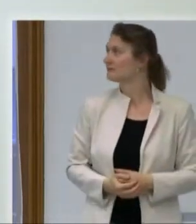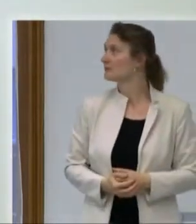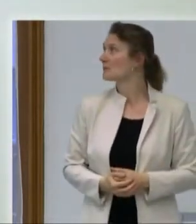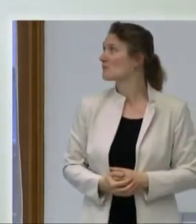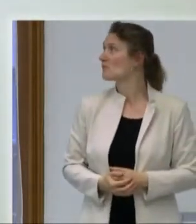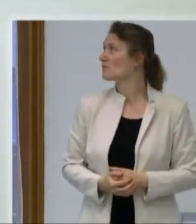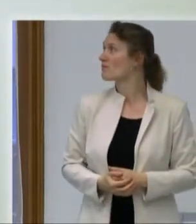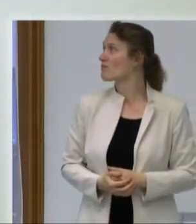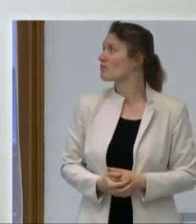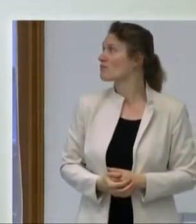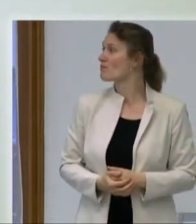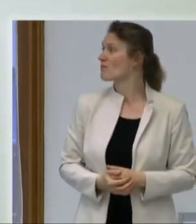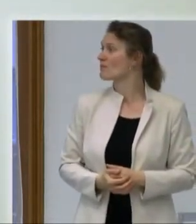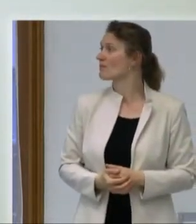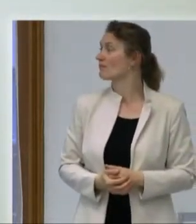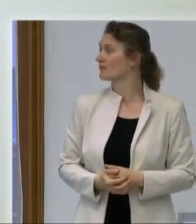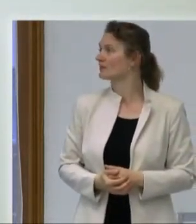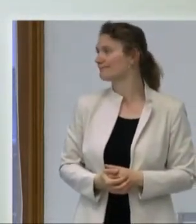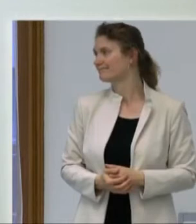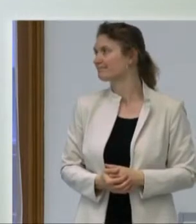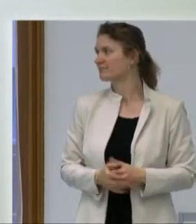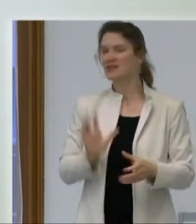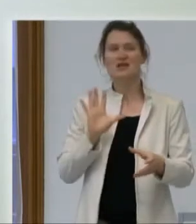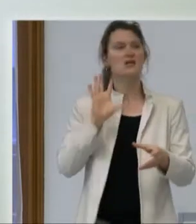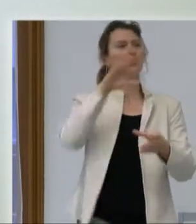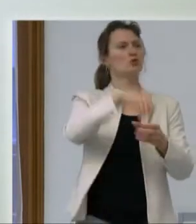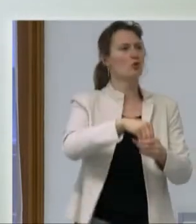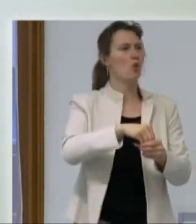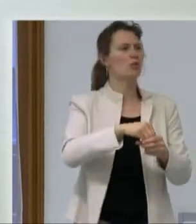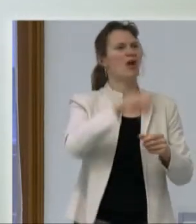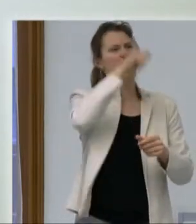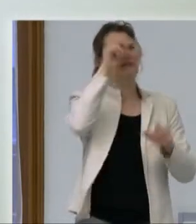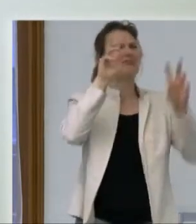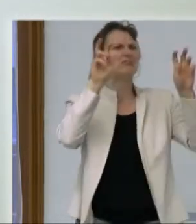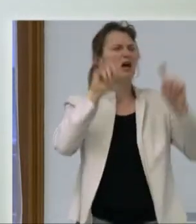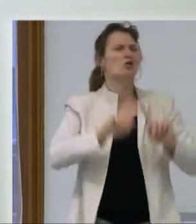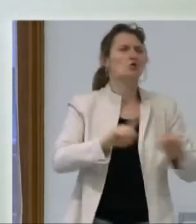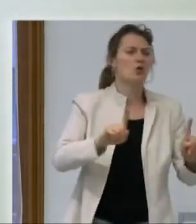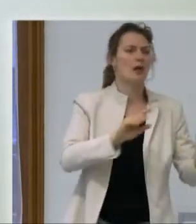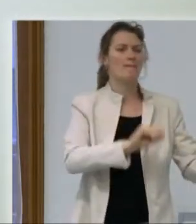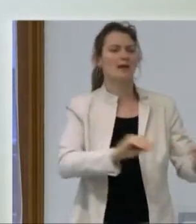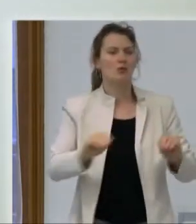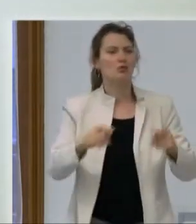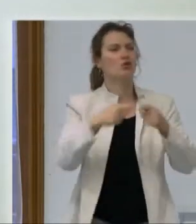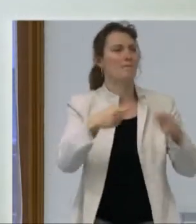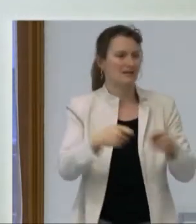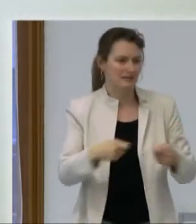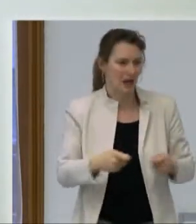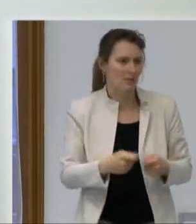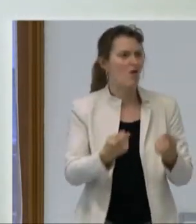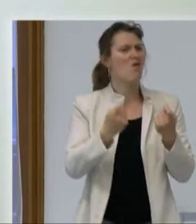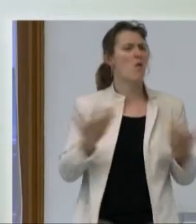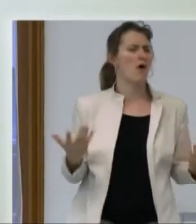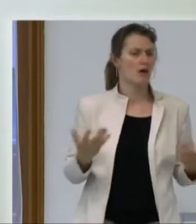Inklusion wird ja sehr oft und sehr verengt als sonderpädagogische Maßnahme gesehen. Das kommt daher, weil eben